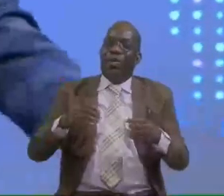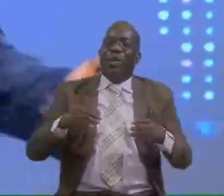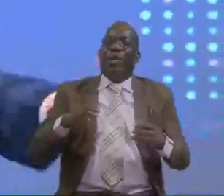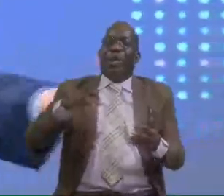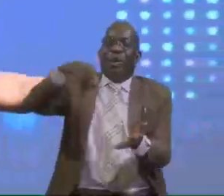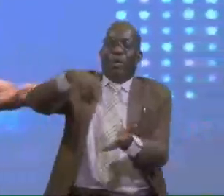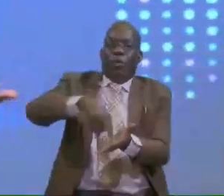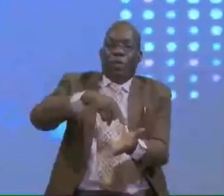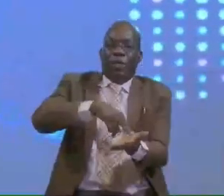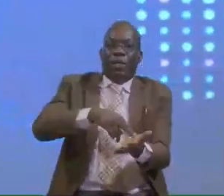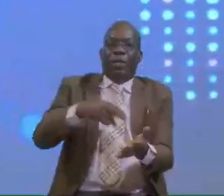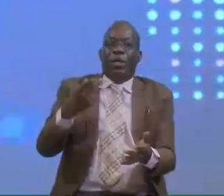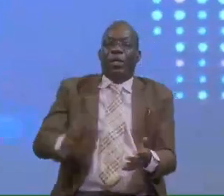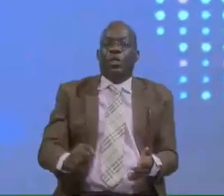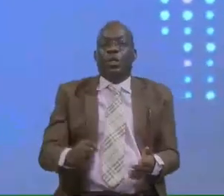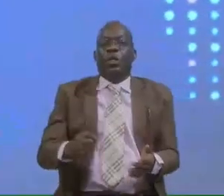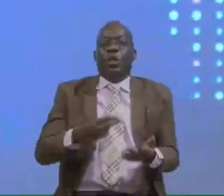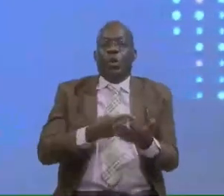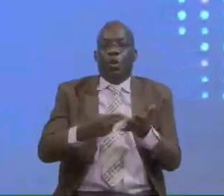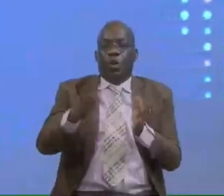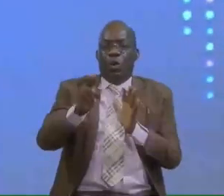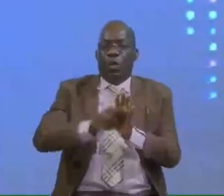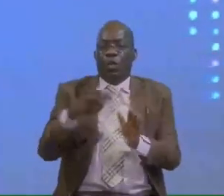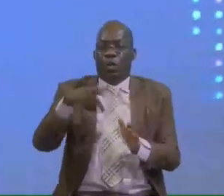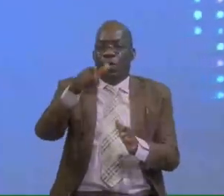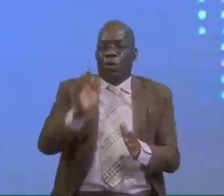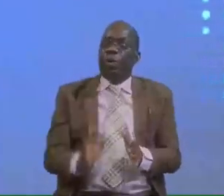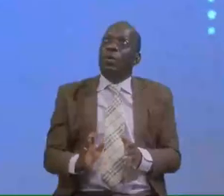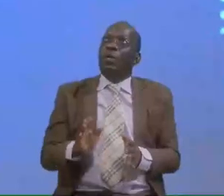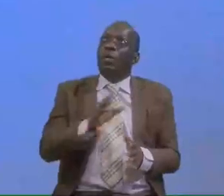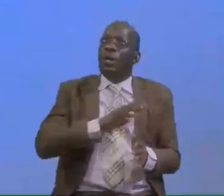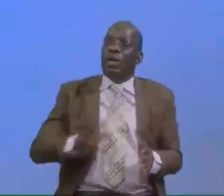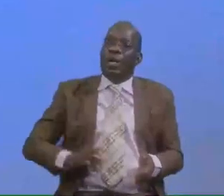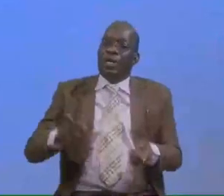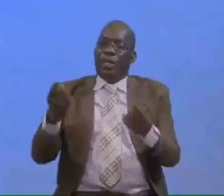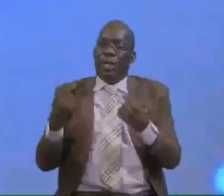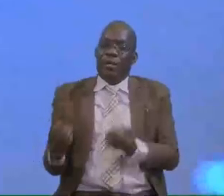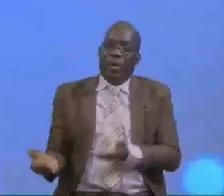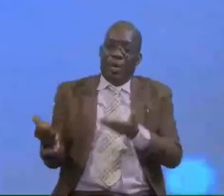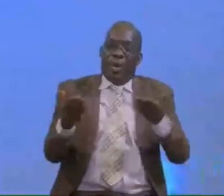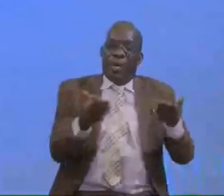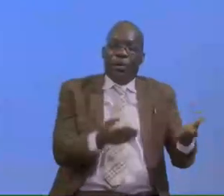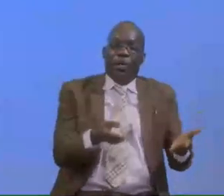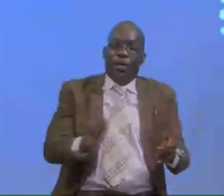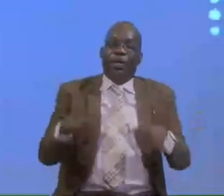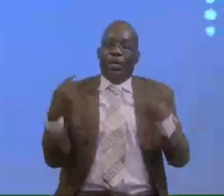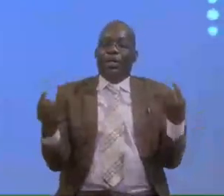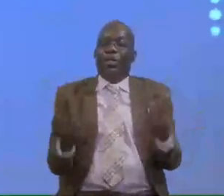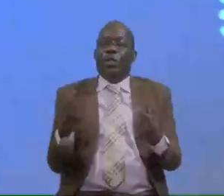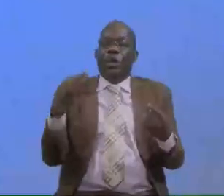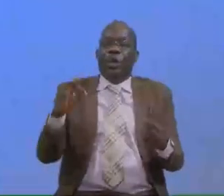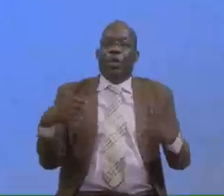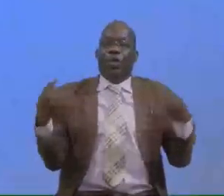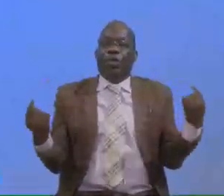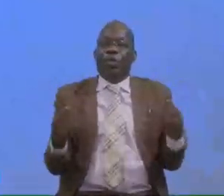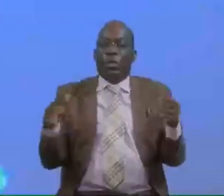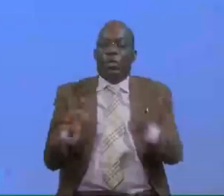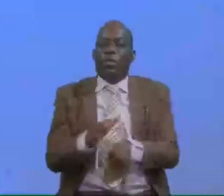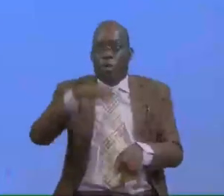représentant la sainteté de Dieu. Christ est venu portant le péché des hommes